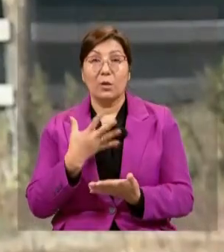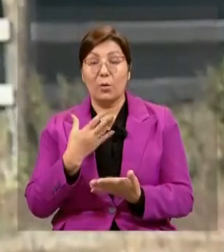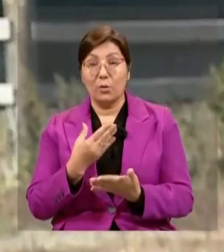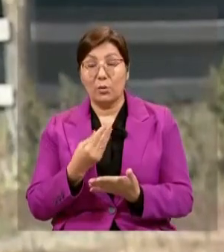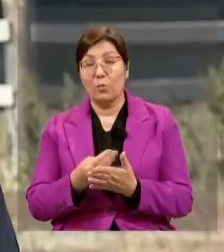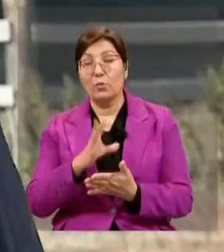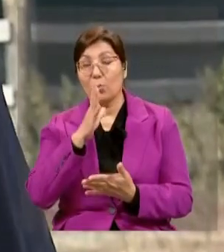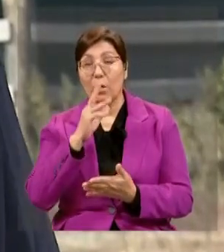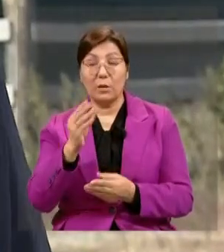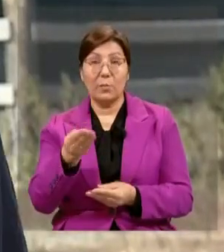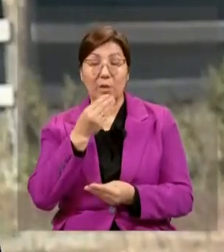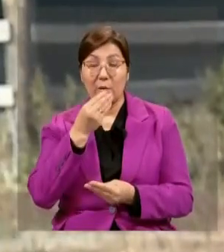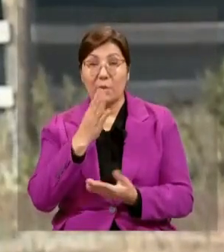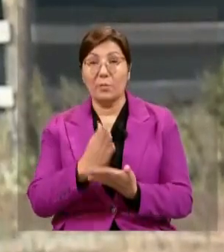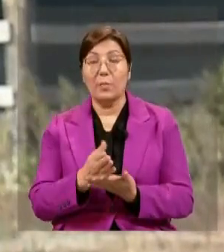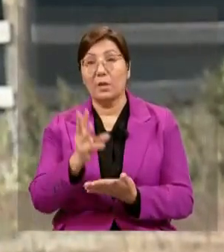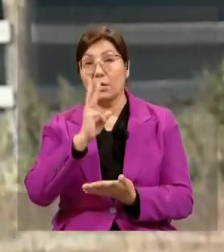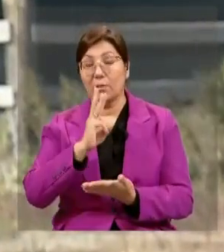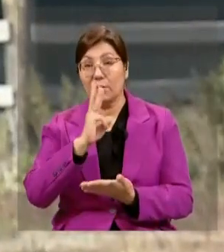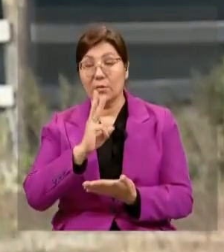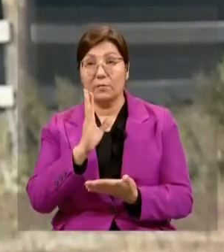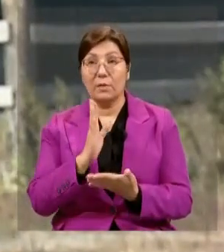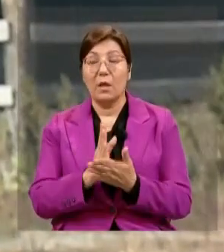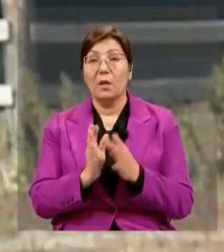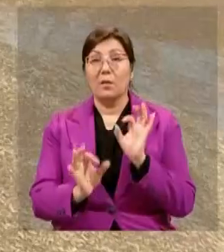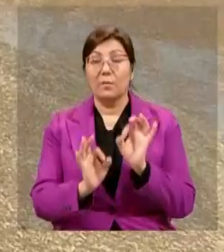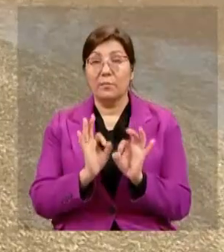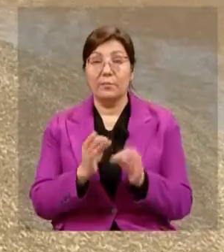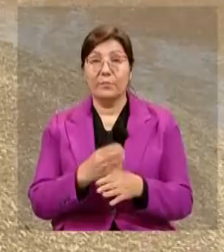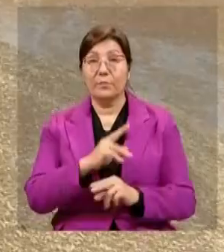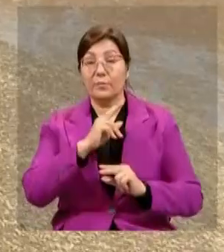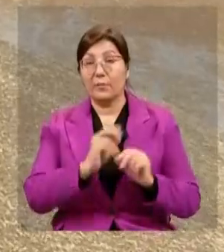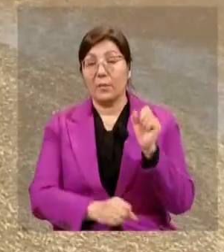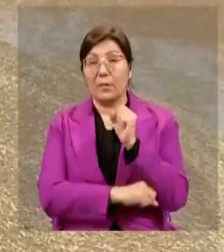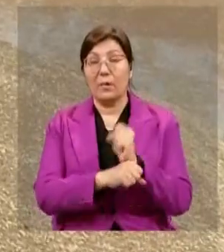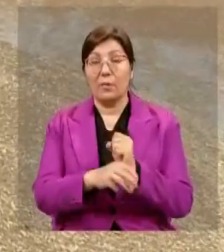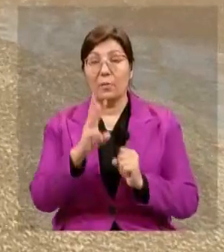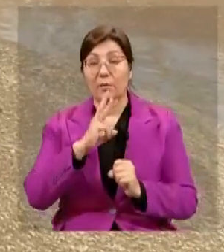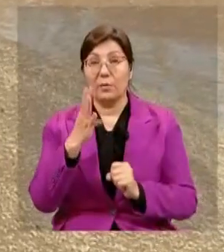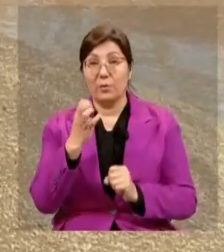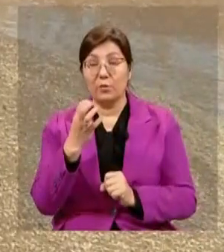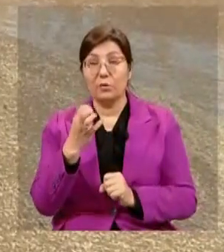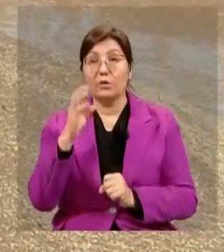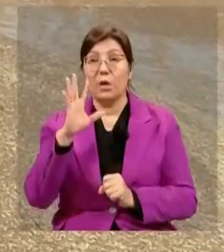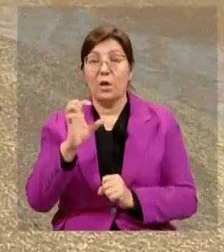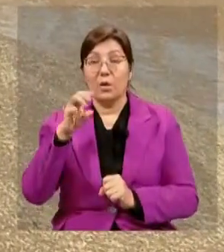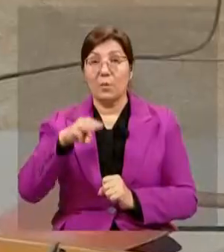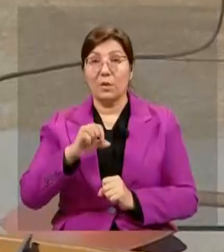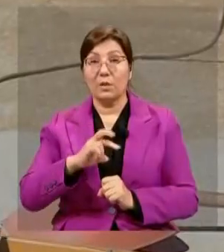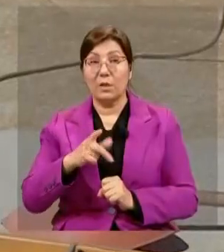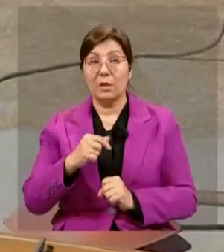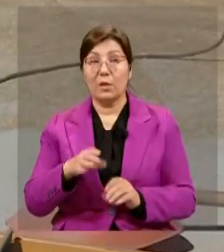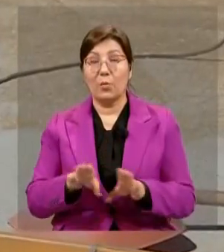уақытымен тамақтанамыз. Жалақымыз да жоғары, уақытында беріледі. Мұнда жұмысшылардың жалақысы 400-500 мың теңгеге дейін